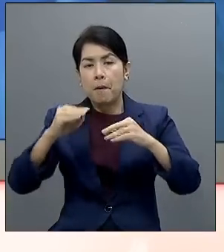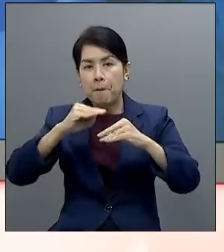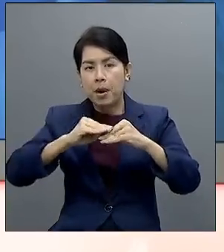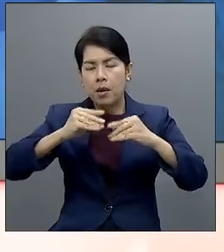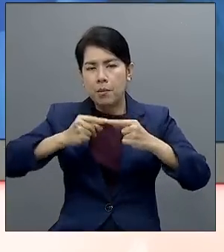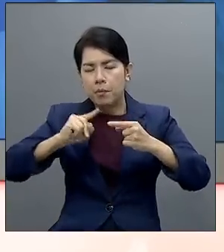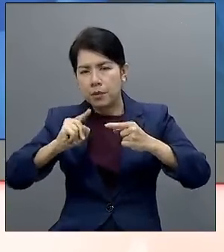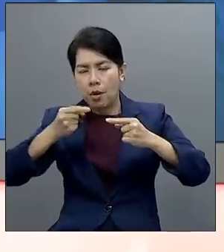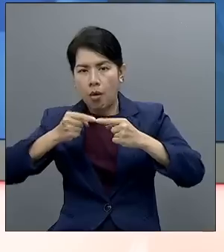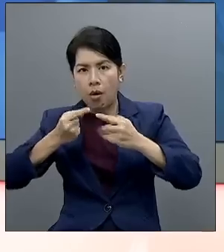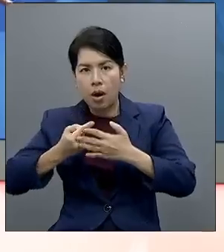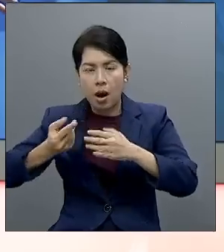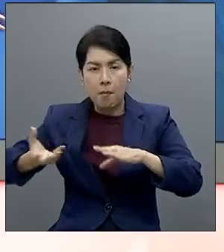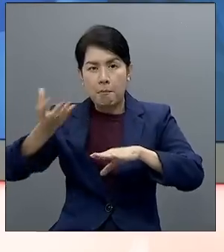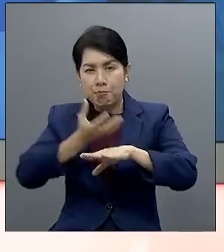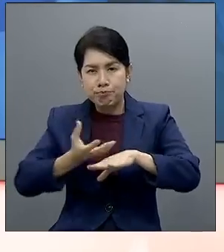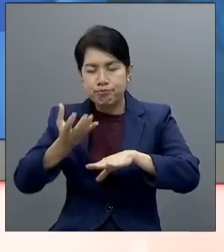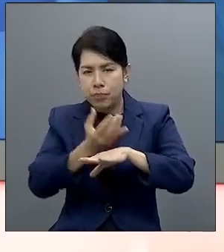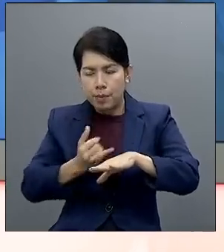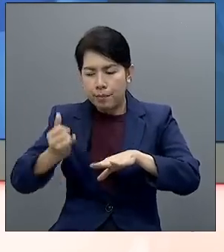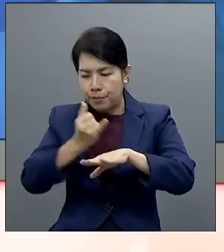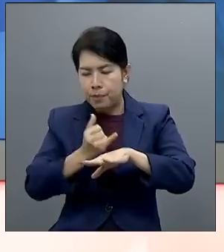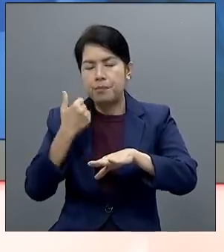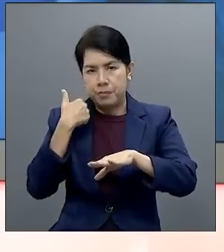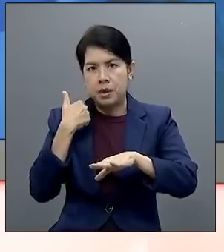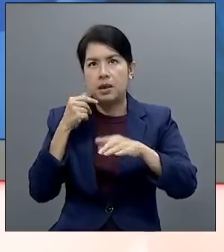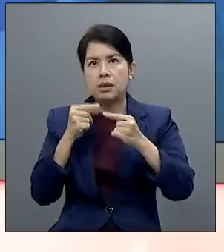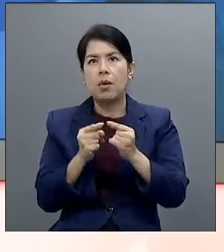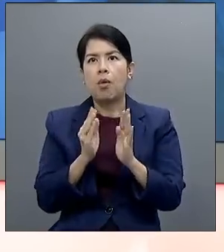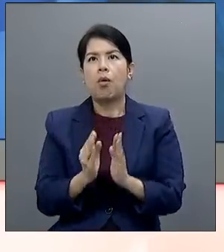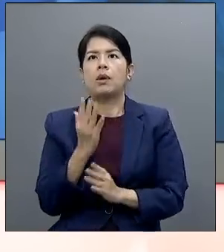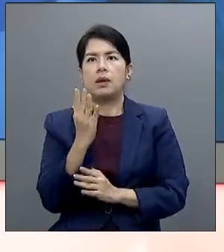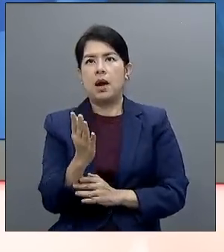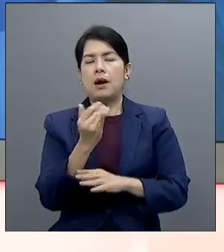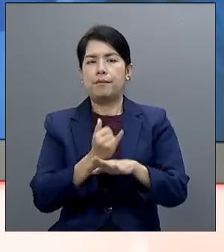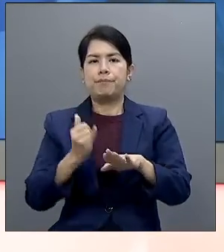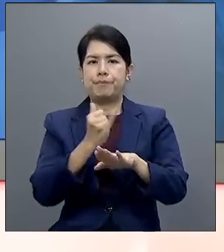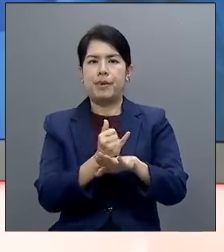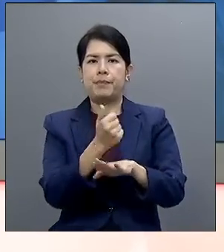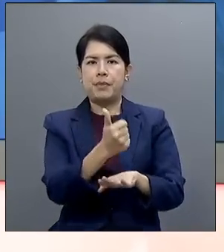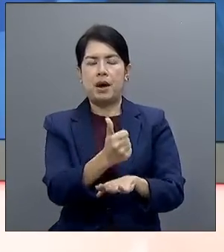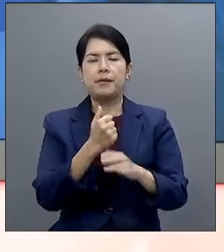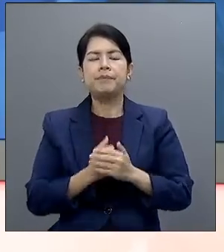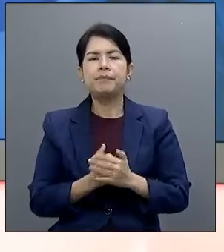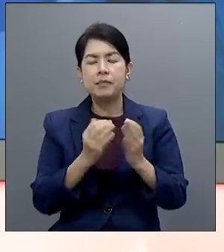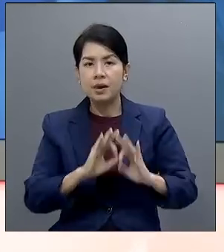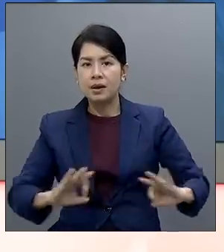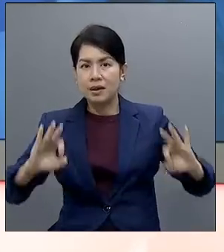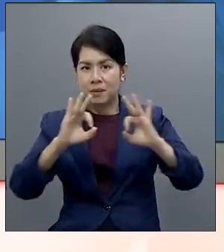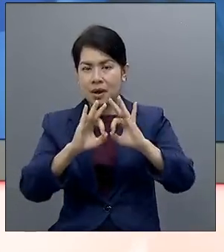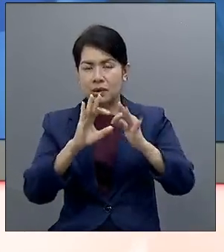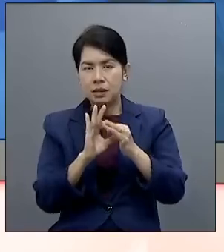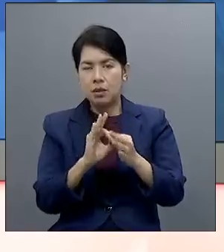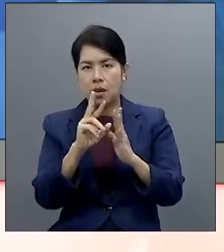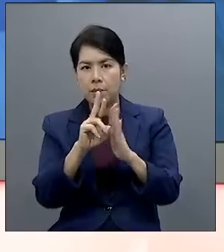บรรทุกของเรือได้ก็เลยมีคนโดยสารโดยไททันได้มากถึง 5คนด้วยกันค่ะที่สำคัญคือมีการติดตั้งระบบ